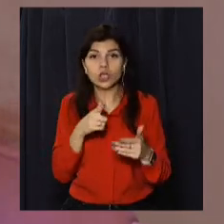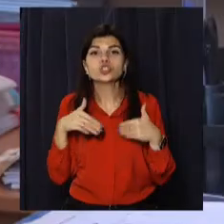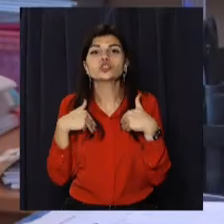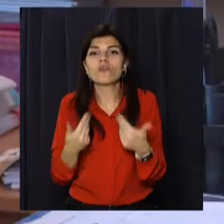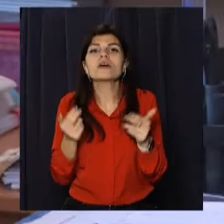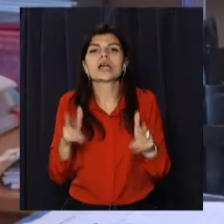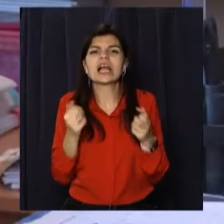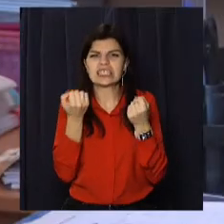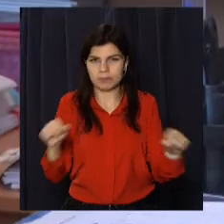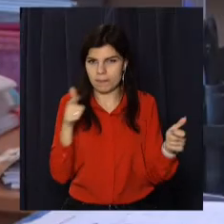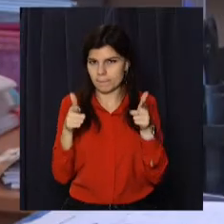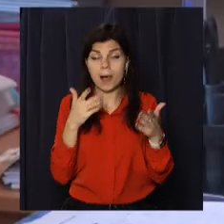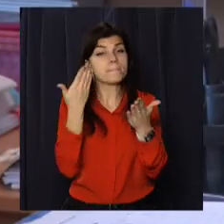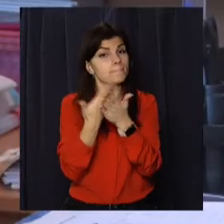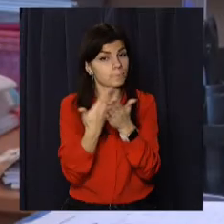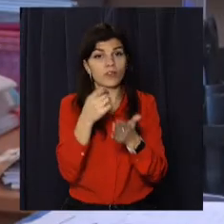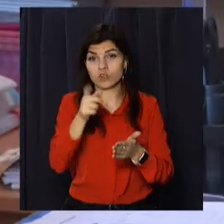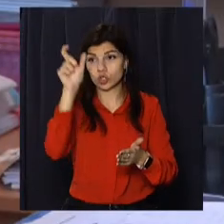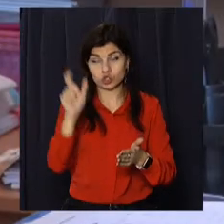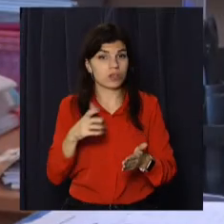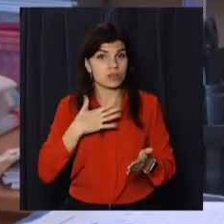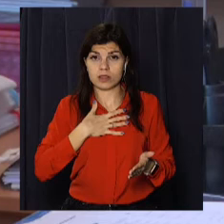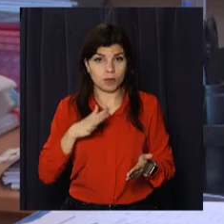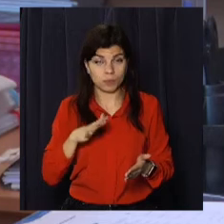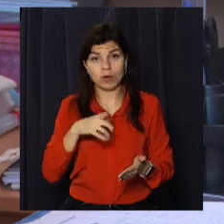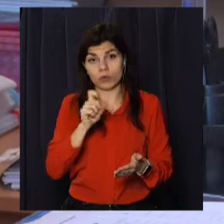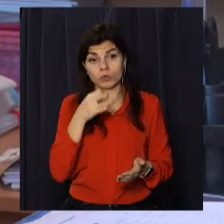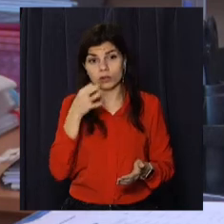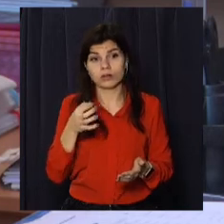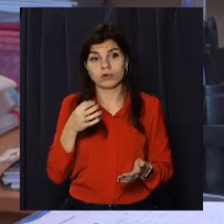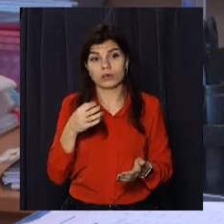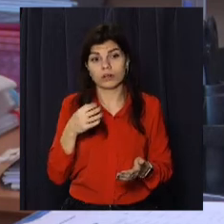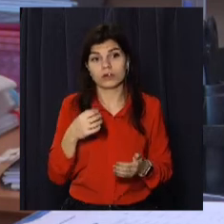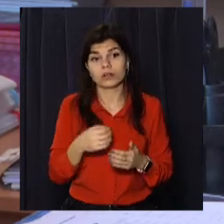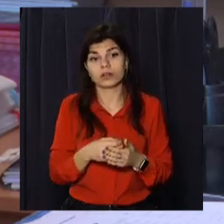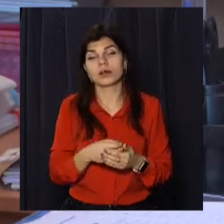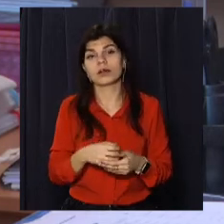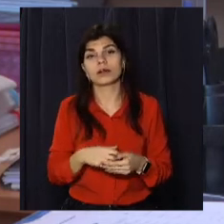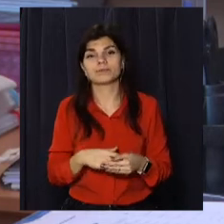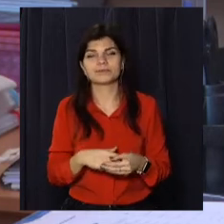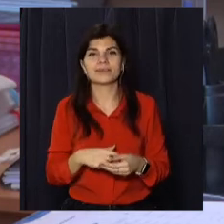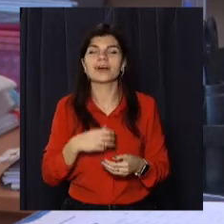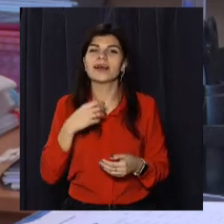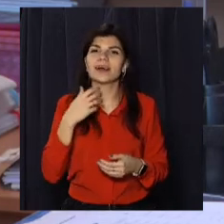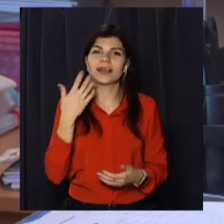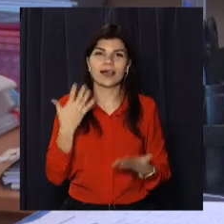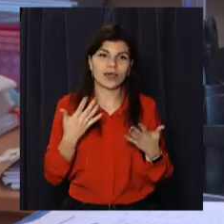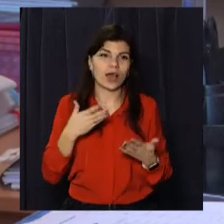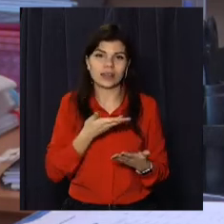поради. Наприклад, якщо вам не сподобалася людина, ви можете сказати їй, най тебе качка копне. Або якщо у